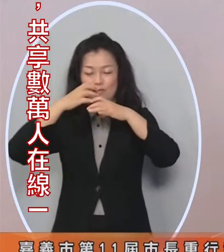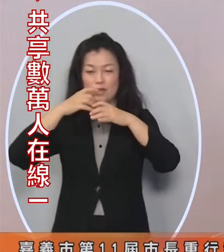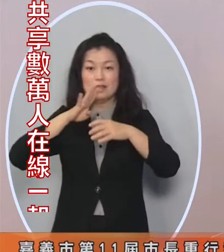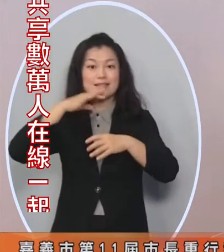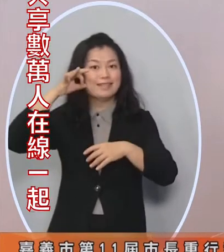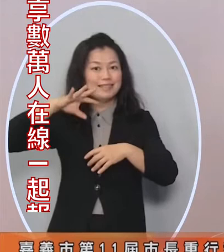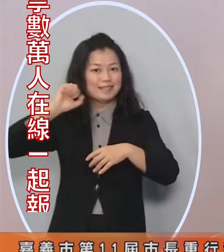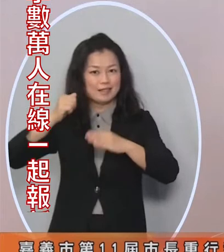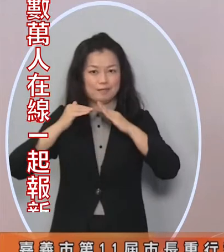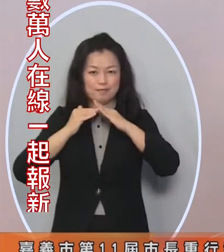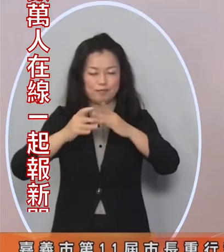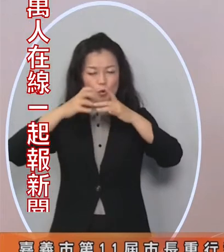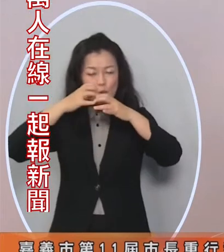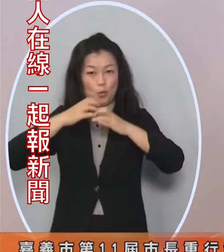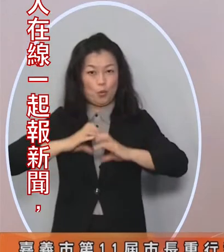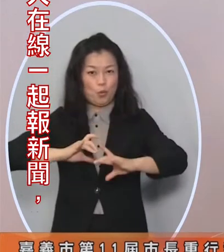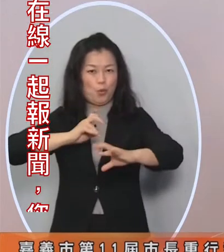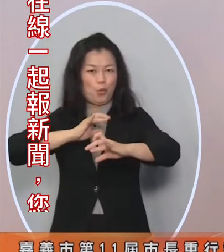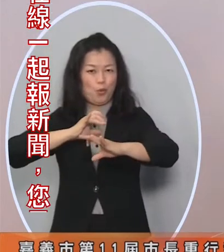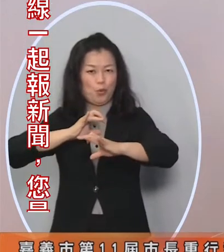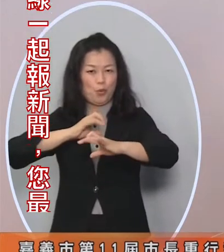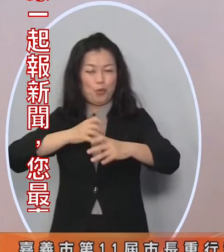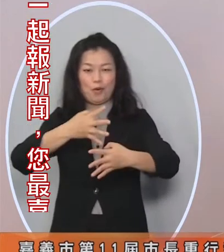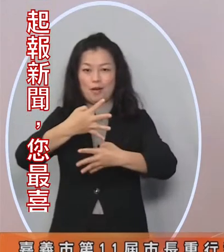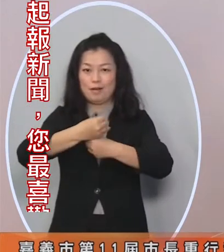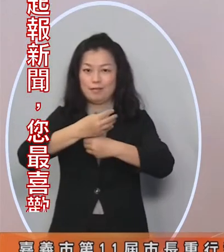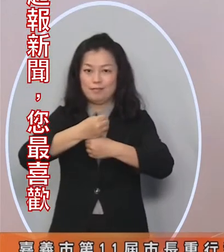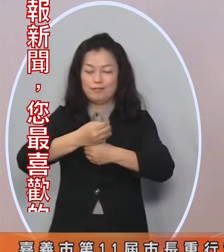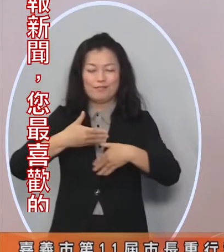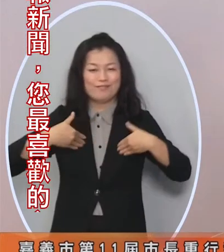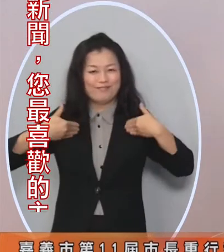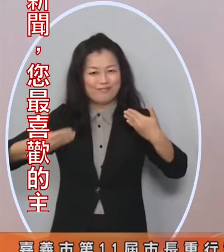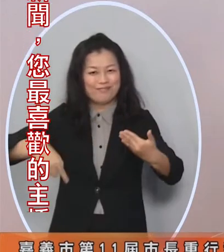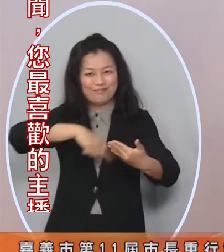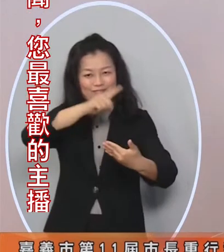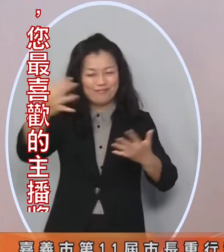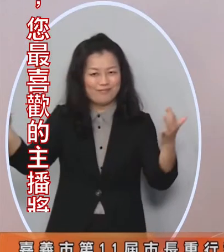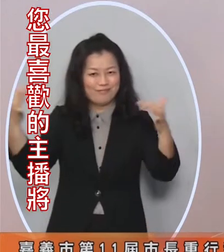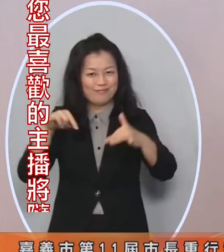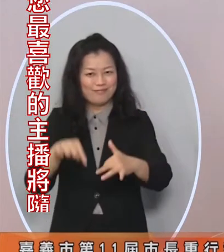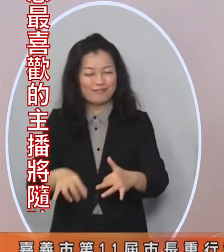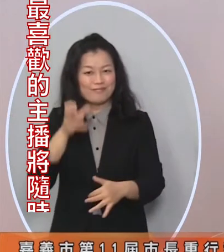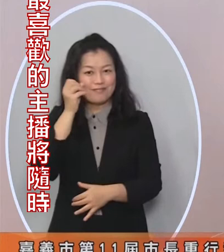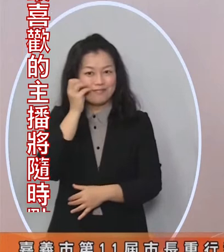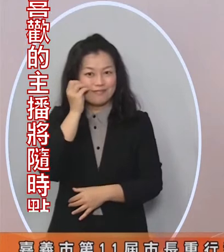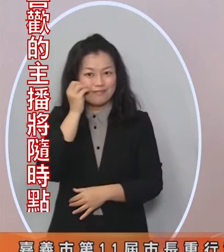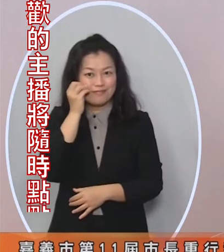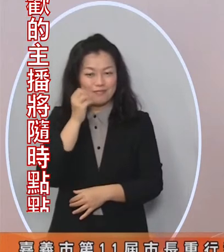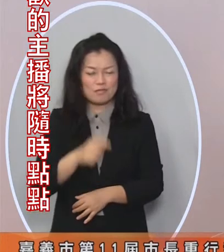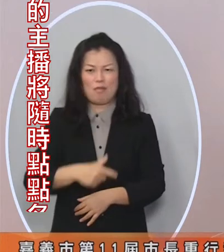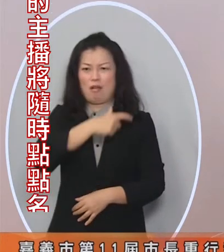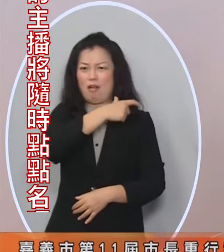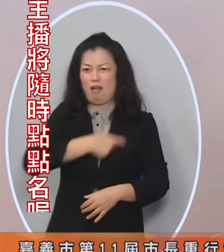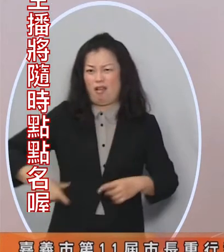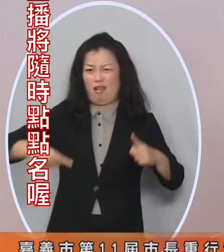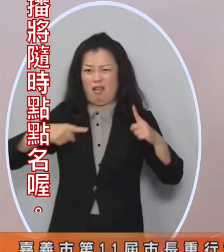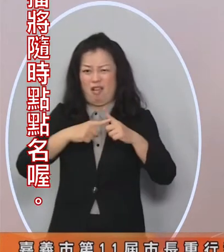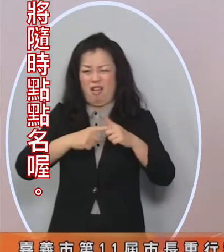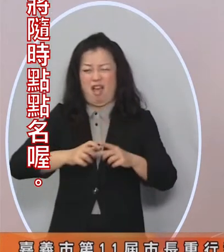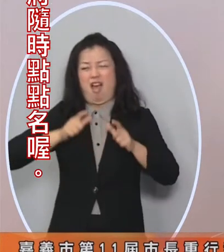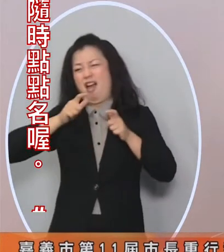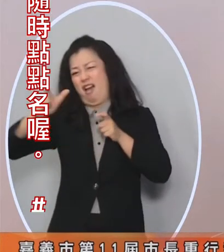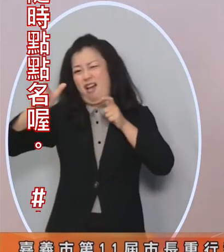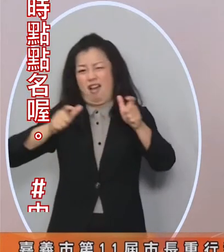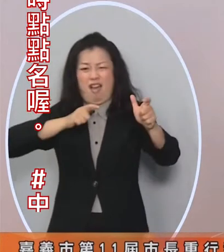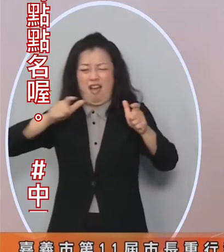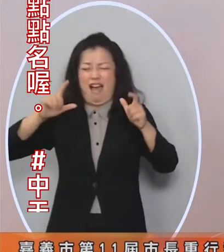队音乐表演及优雅采街。候选人何必大声喧哗，制造高分贝噪音